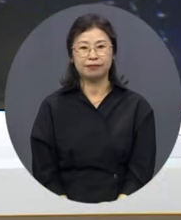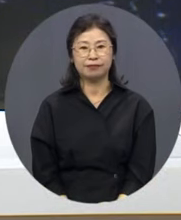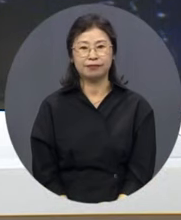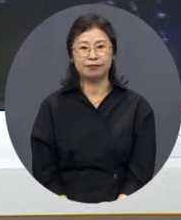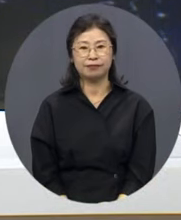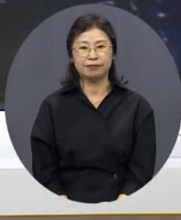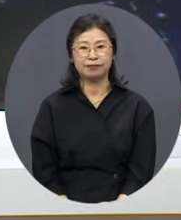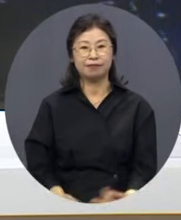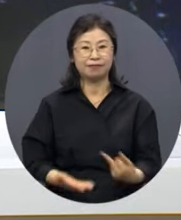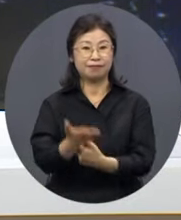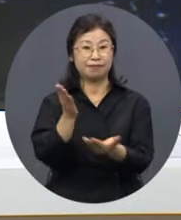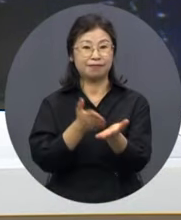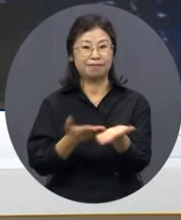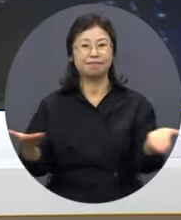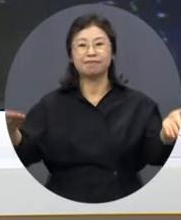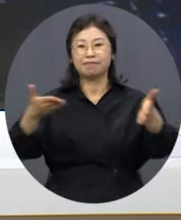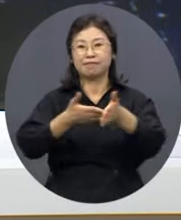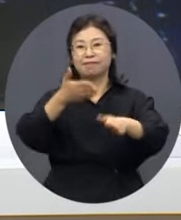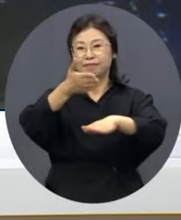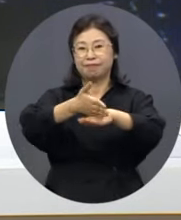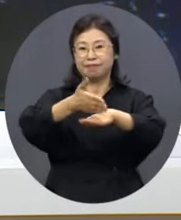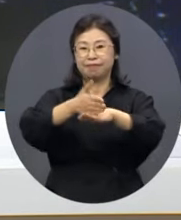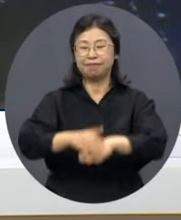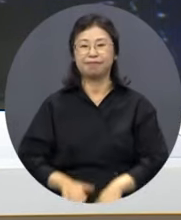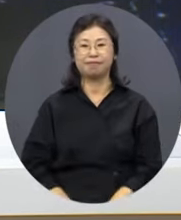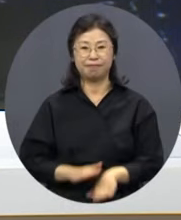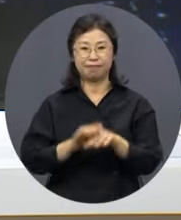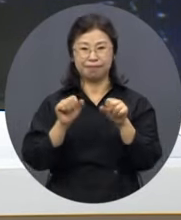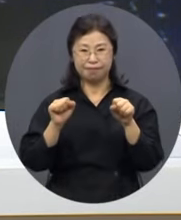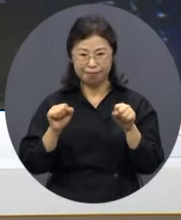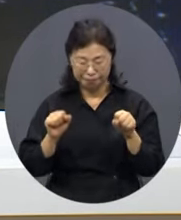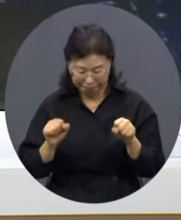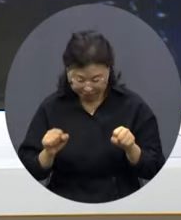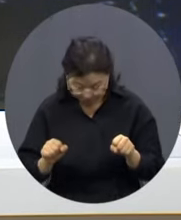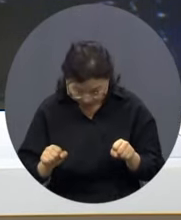뒤를이었습니다 뉴스데스크 제주 마칩니다 시청해주신 여러분 고맙습니다